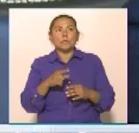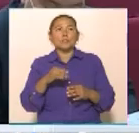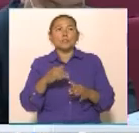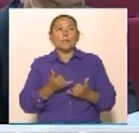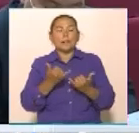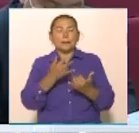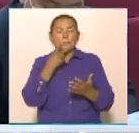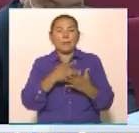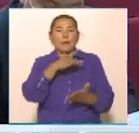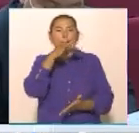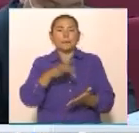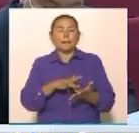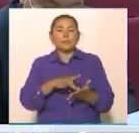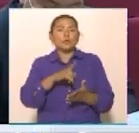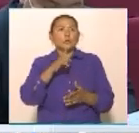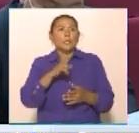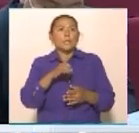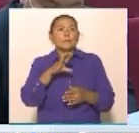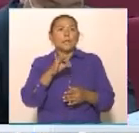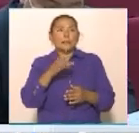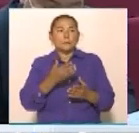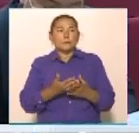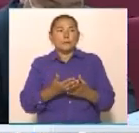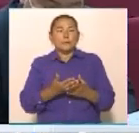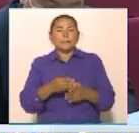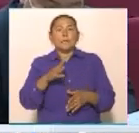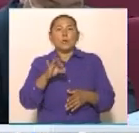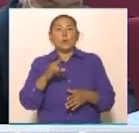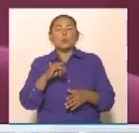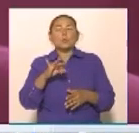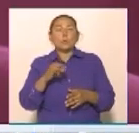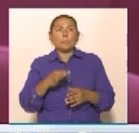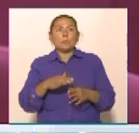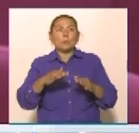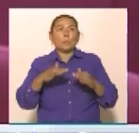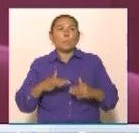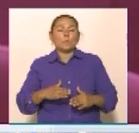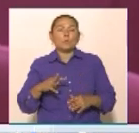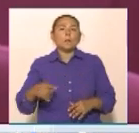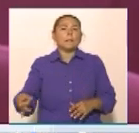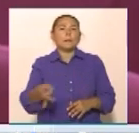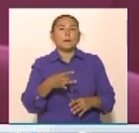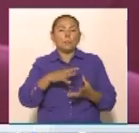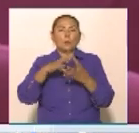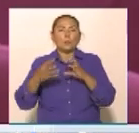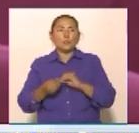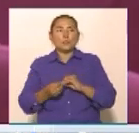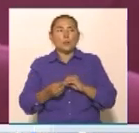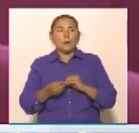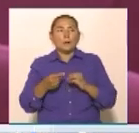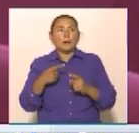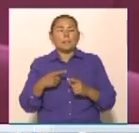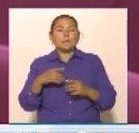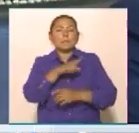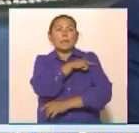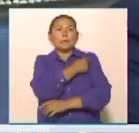жариялаймын. Қаладағы жасыл желектердің, талдардың күтілуі өте төмен. Мұнайлы ауданы бойынша біраз жерде мына